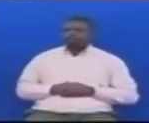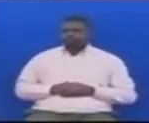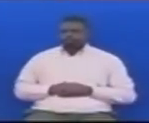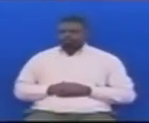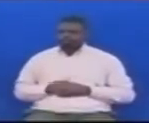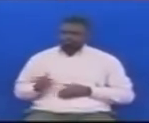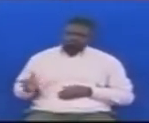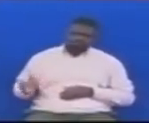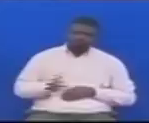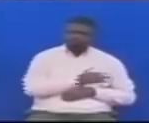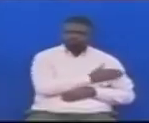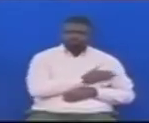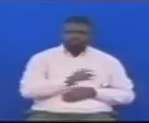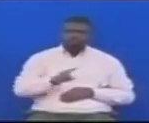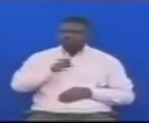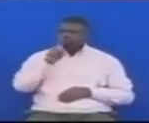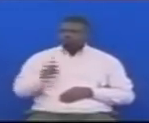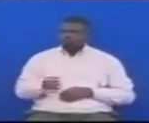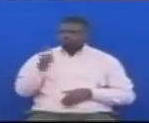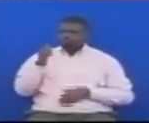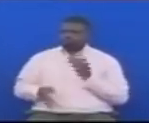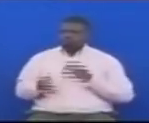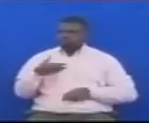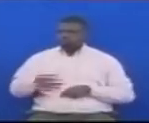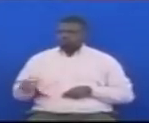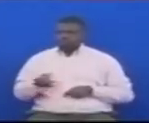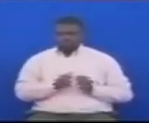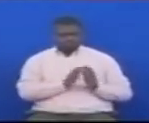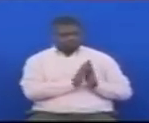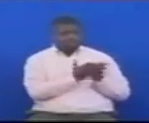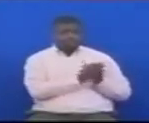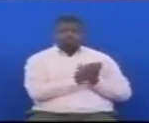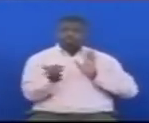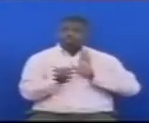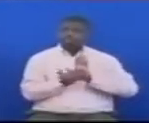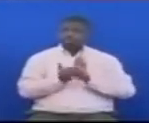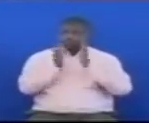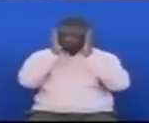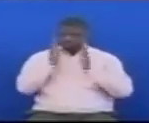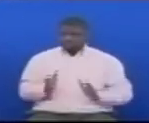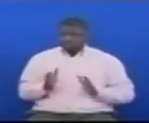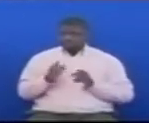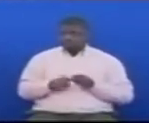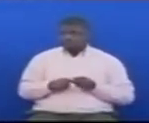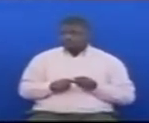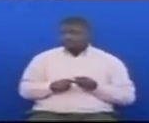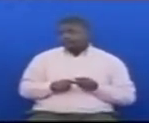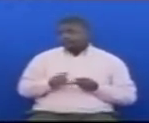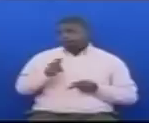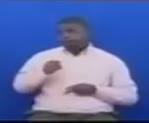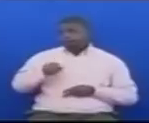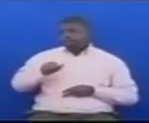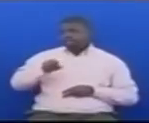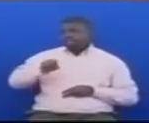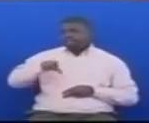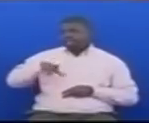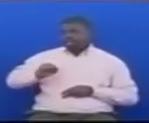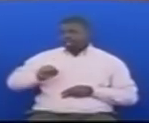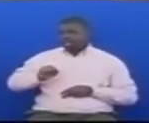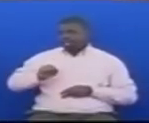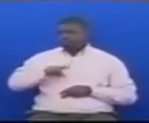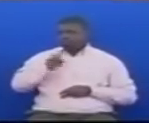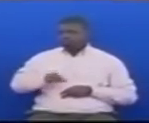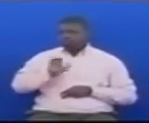Mheshimiwa bunge, tumalizie swali letu la mwisho. Wizara ya Katiba na Sheria, mheshimiwa Hassan Elias Masala, mbunge wa